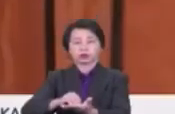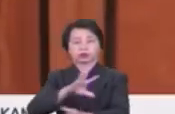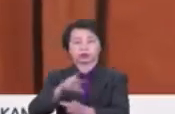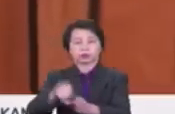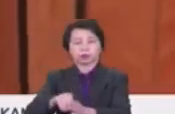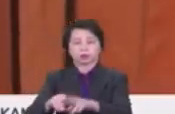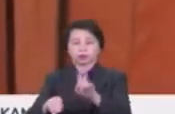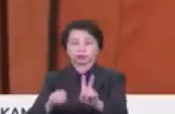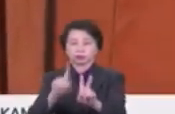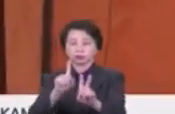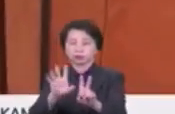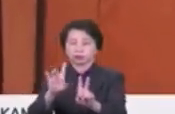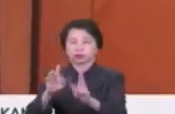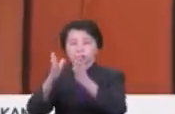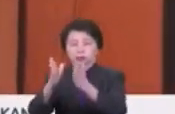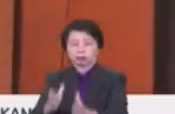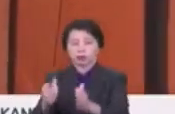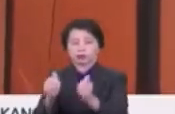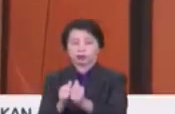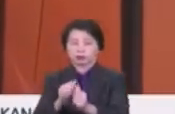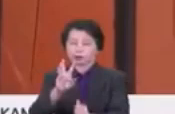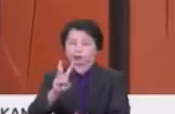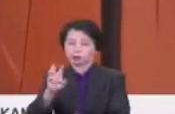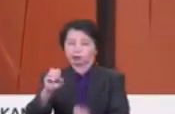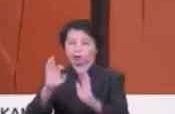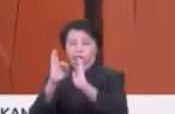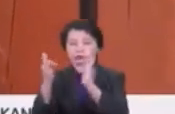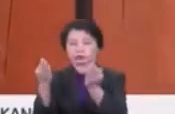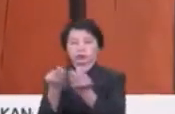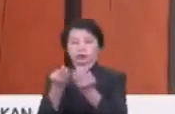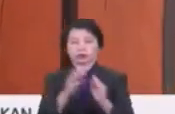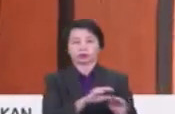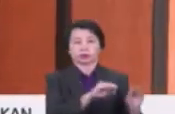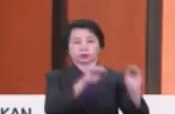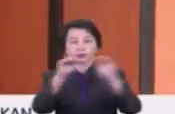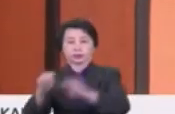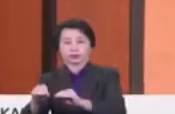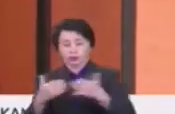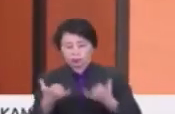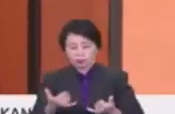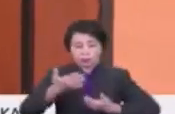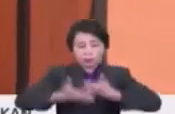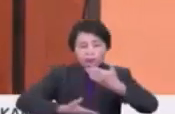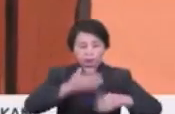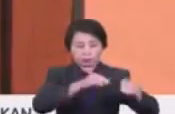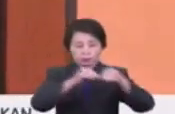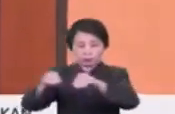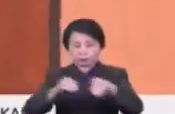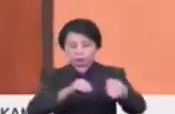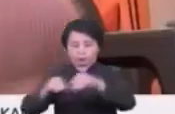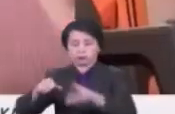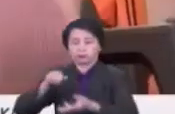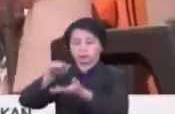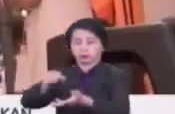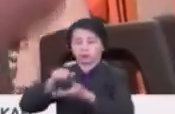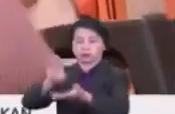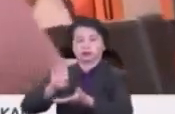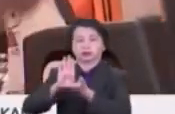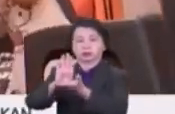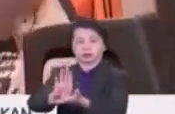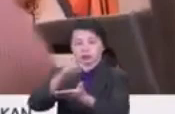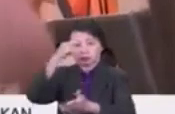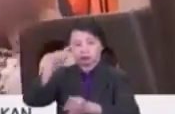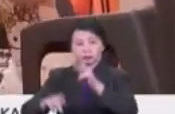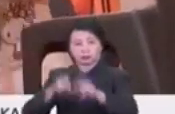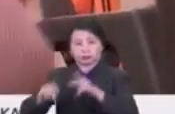melibatkan 218 penduduk dengan 60 keluarga yang dipindahkan. Setakat ini, proses pemindahan dan penyaluran bantuan kepada